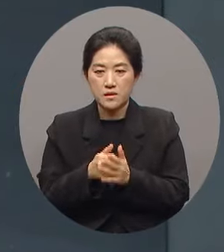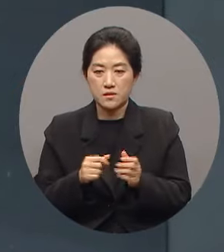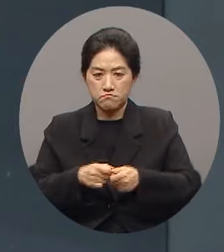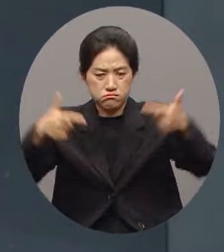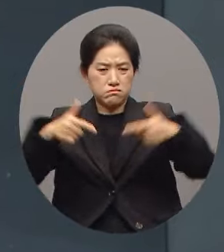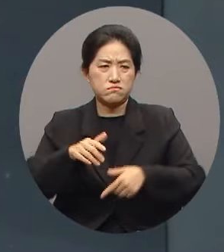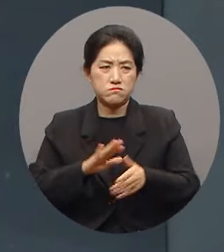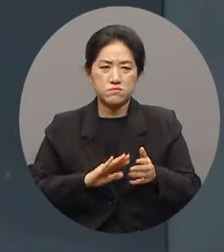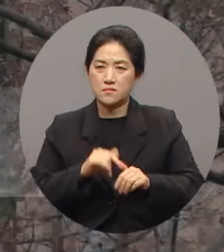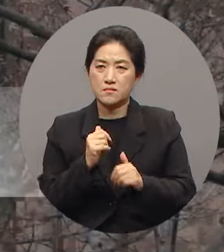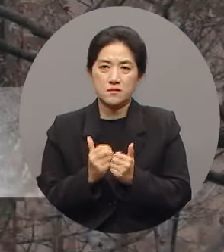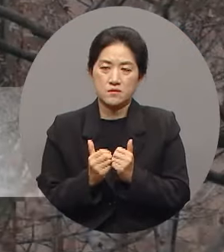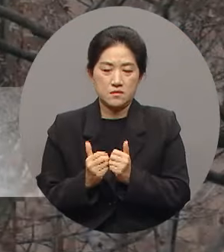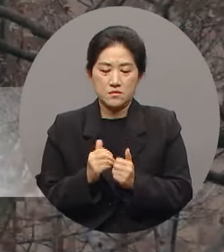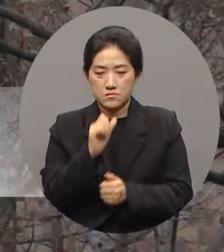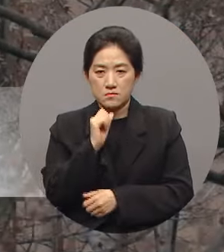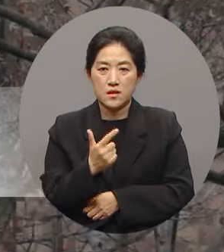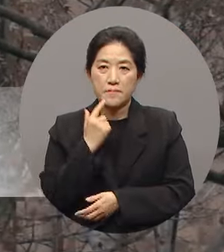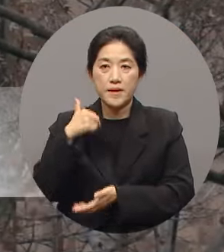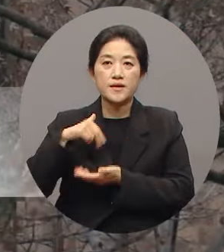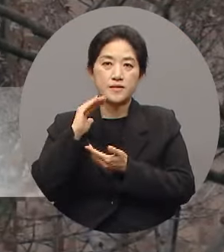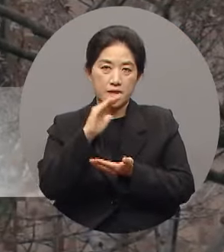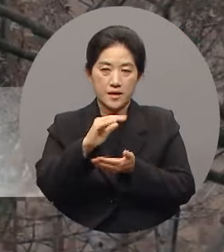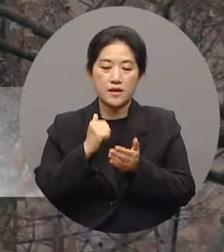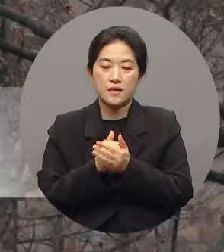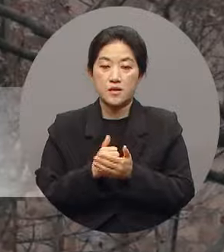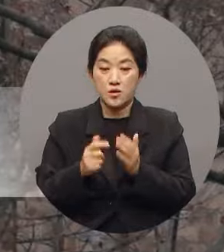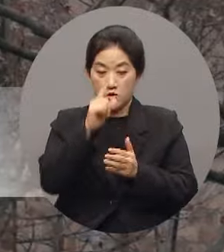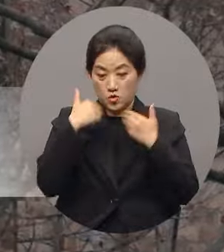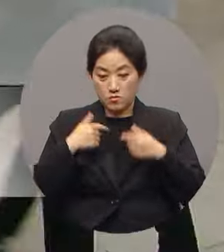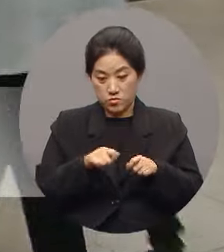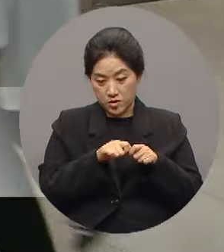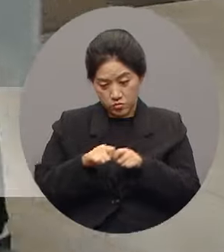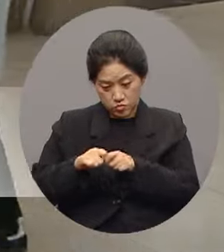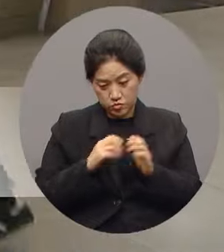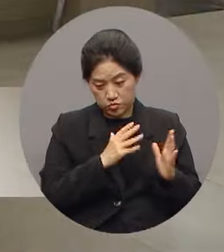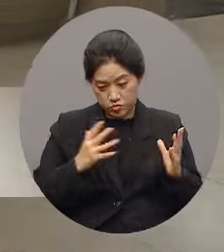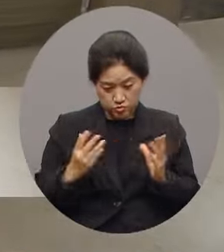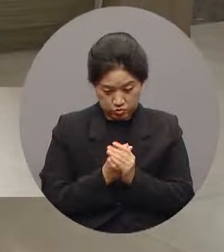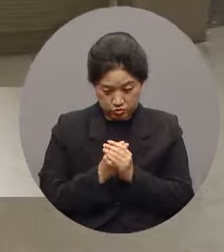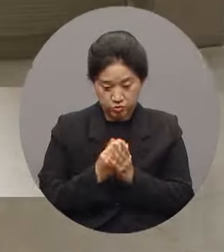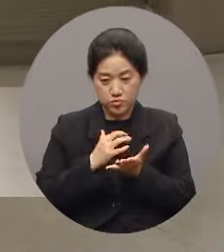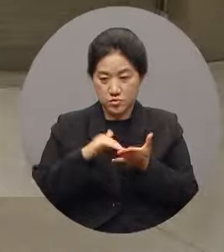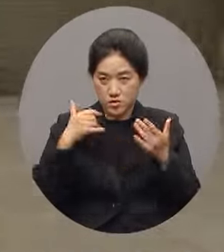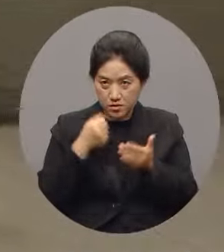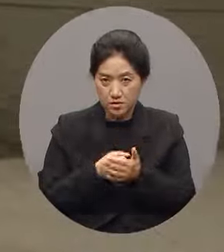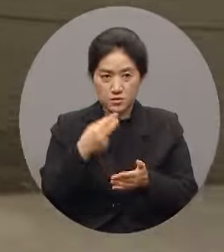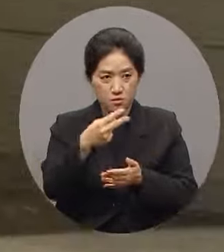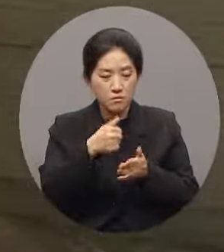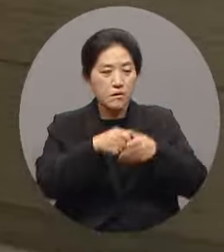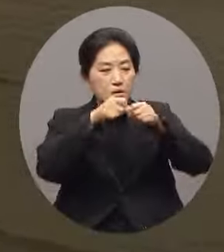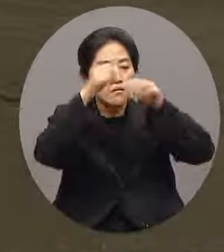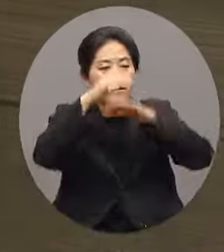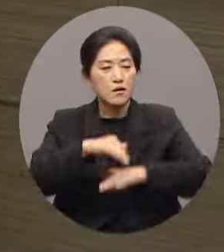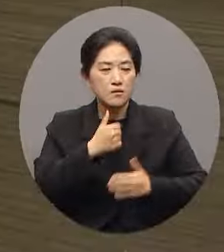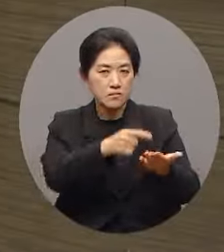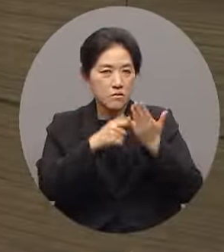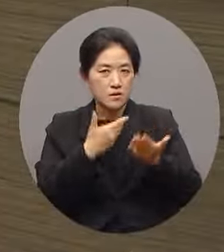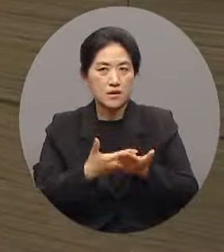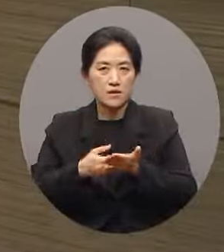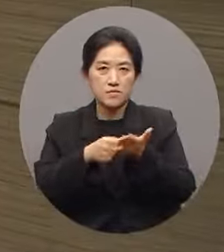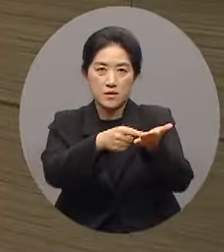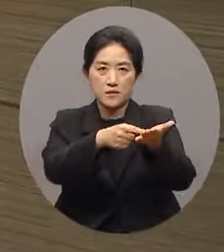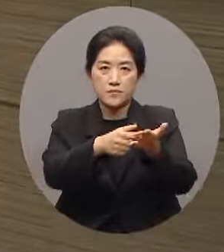부적절하다고 밝혔다며 정부가 의대 증언분을 꼼꼼하게 계산했다면 그 과정을 공개하라고 촉구했습니다. MBC 뉴스 유서영입니다.